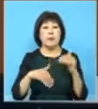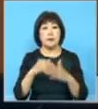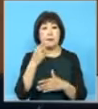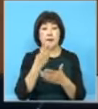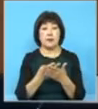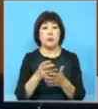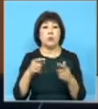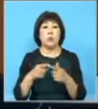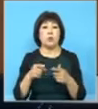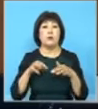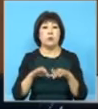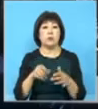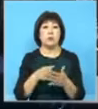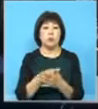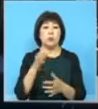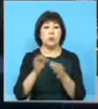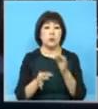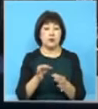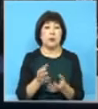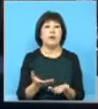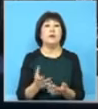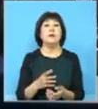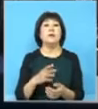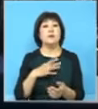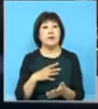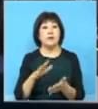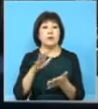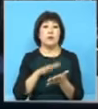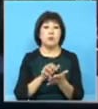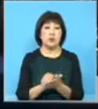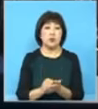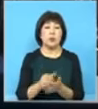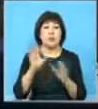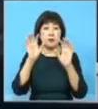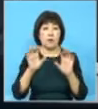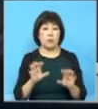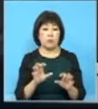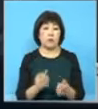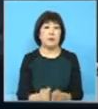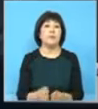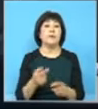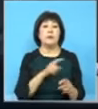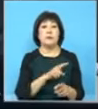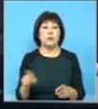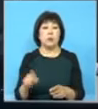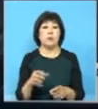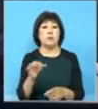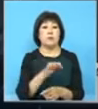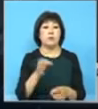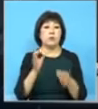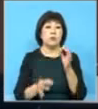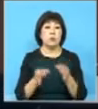уголовного преследования в ходе досудебного производства допускаются нарушения требований законодательства. В ходе мероприятия судьей областного суда